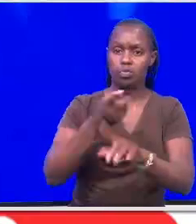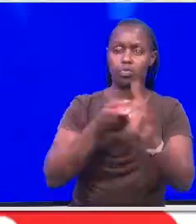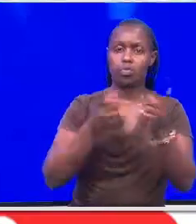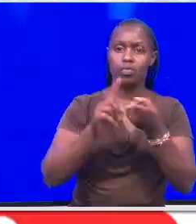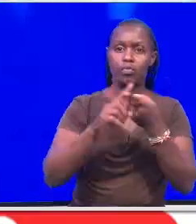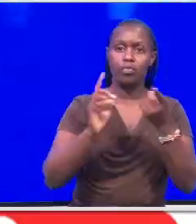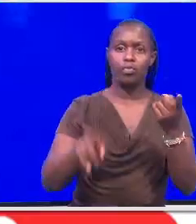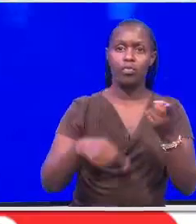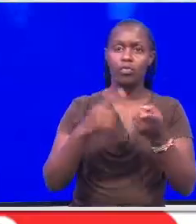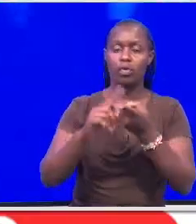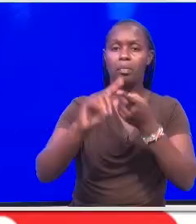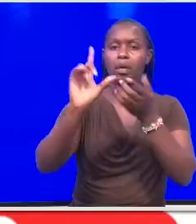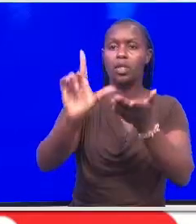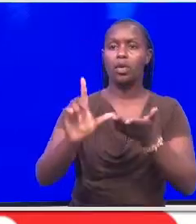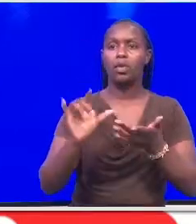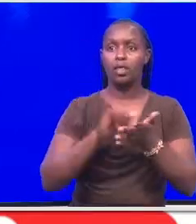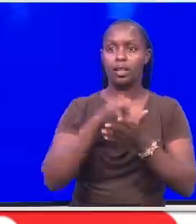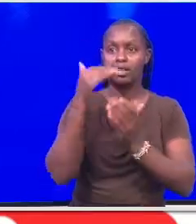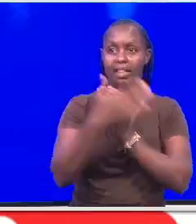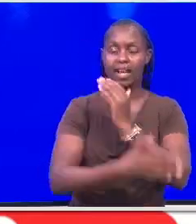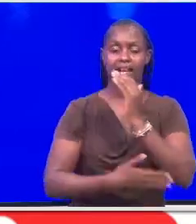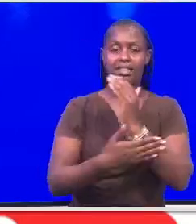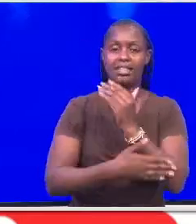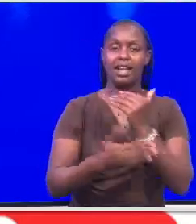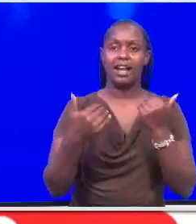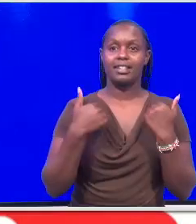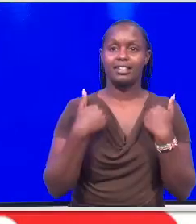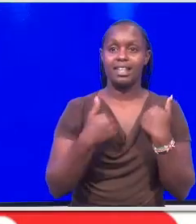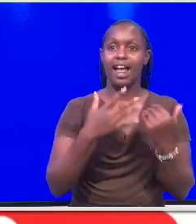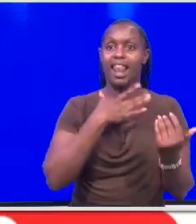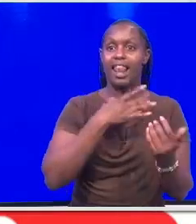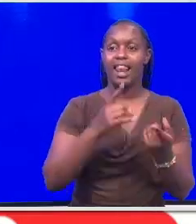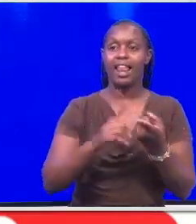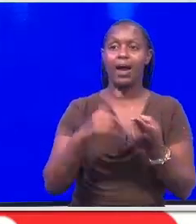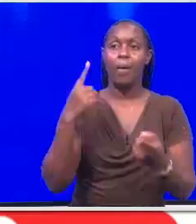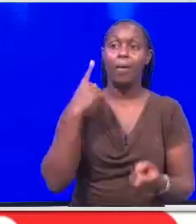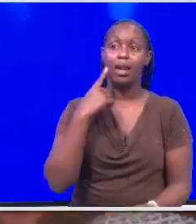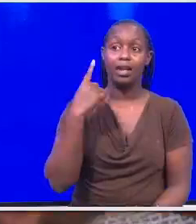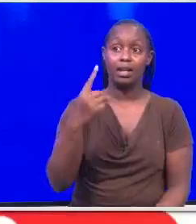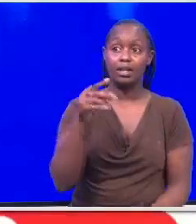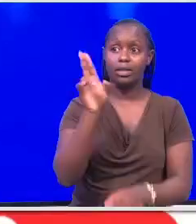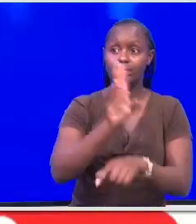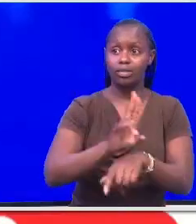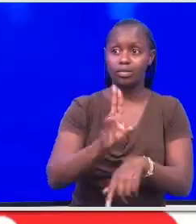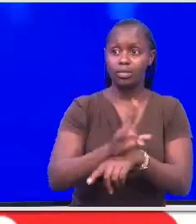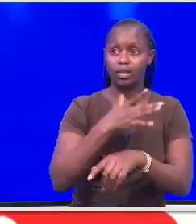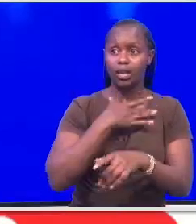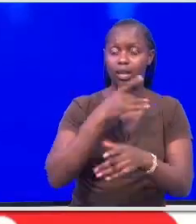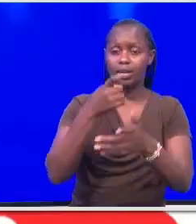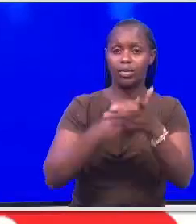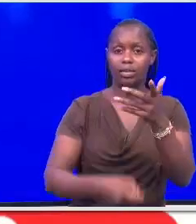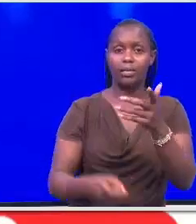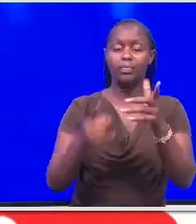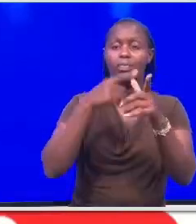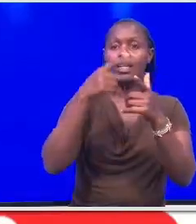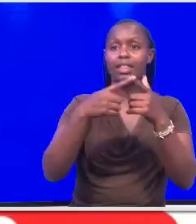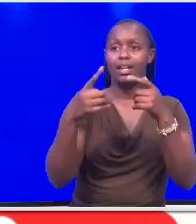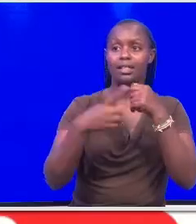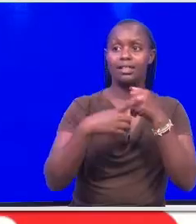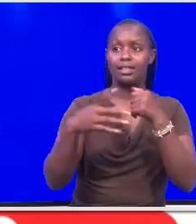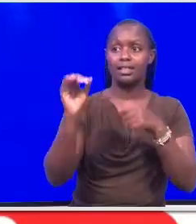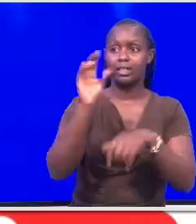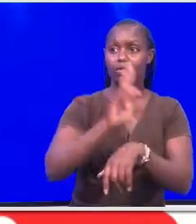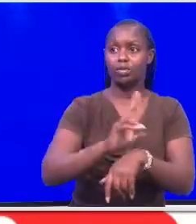madeni. Katika shilingi 100 inachukuliwa kama kodi, shilingi 61 inaenda kwa kulipa